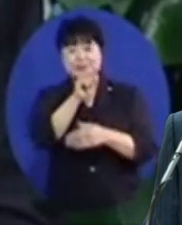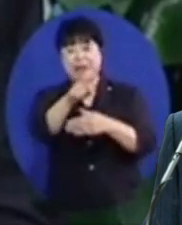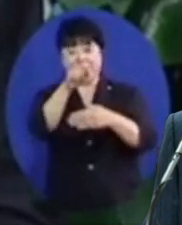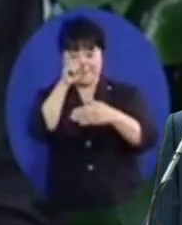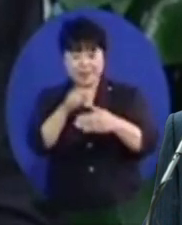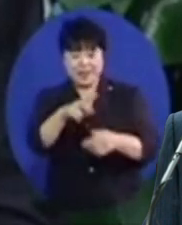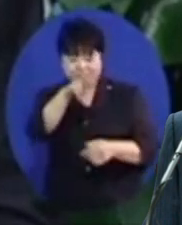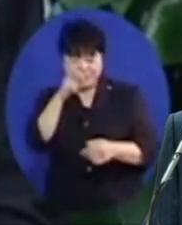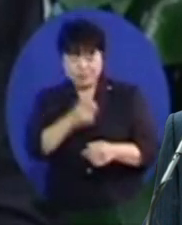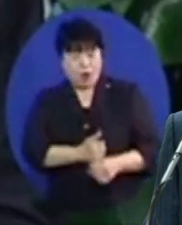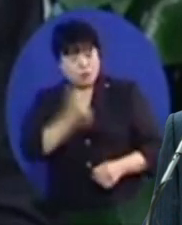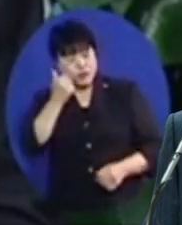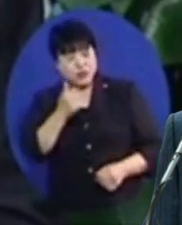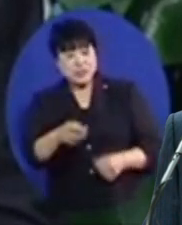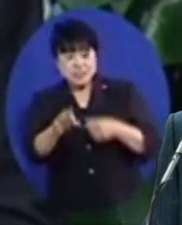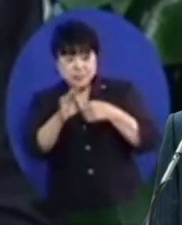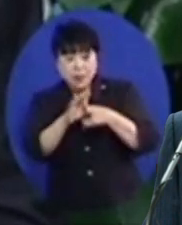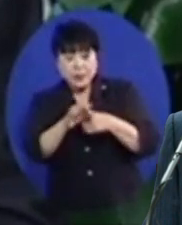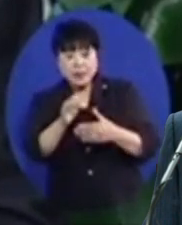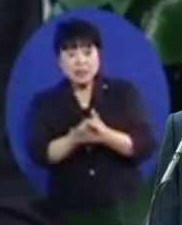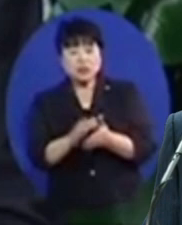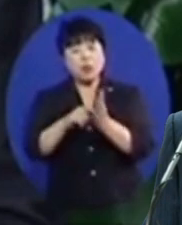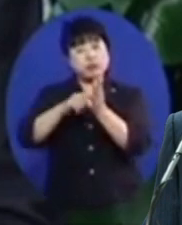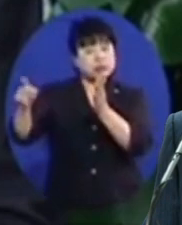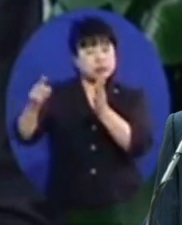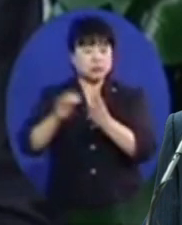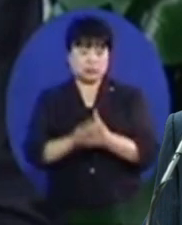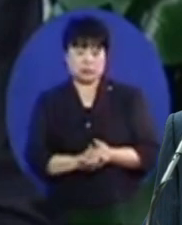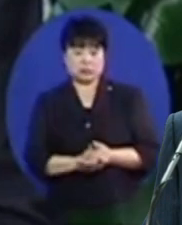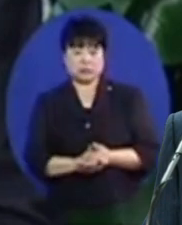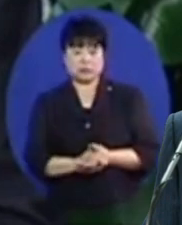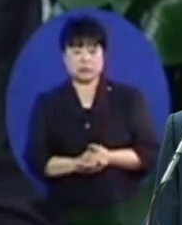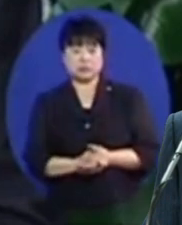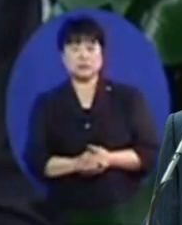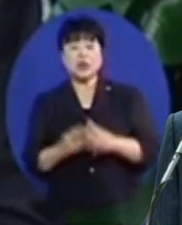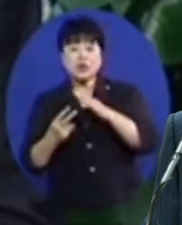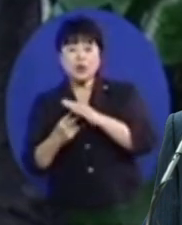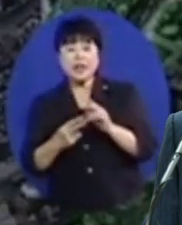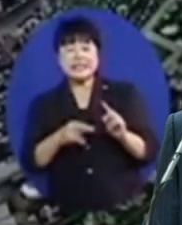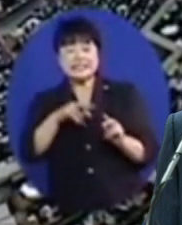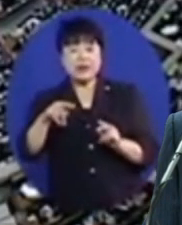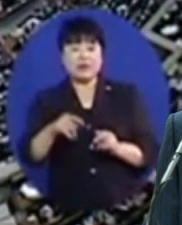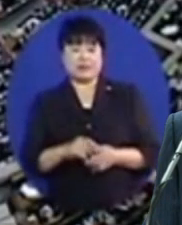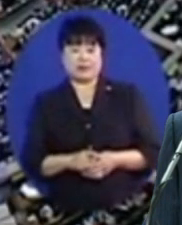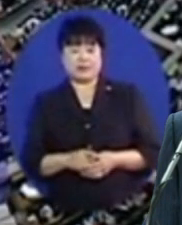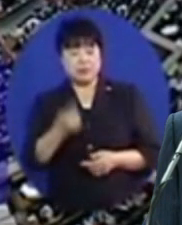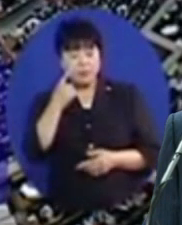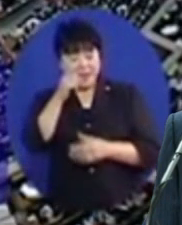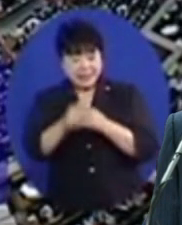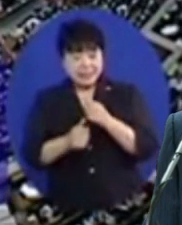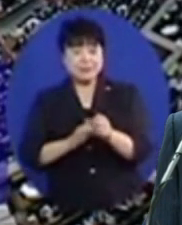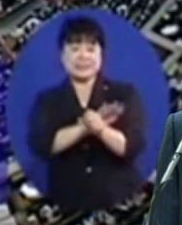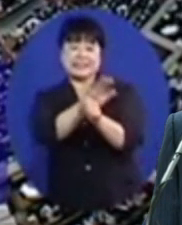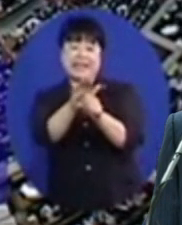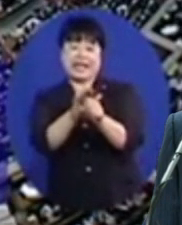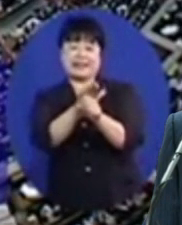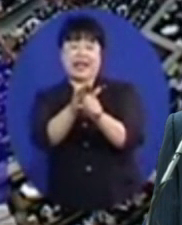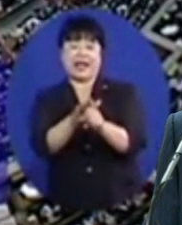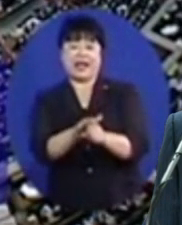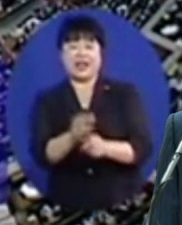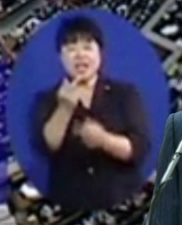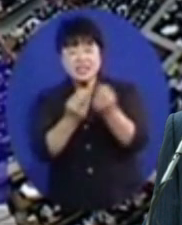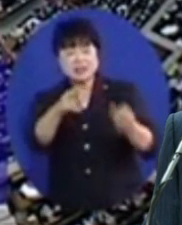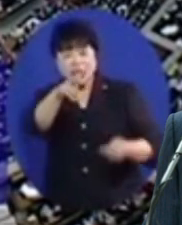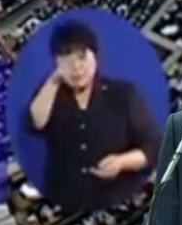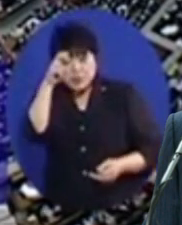마음속에 미움과 분노가 있으면 우리의 기도를 듣지 않는 것입니다. 요한 1서 4장 20절에 누구든지 하나님을 사랑하노라 하고 그